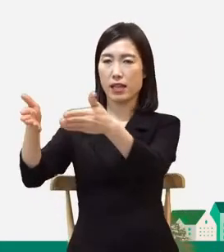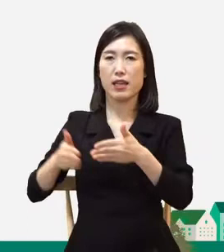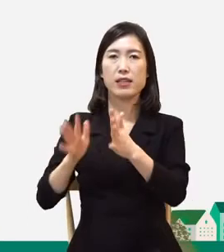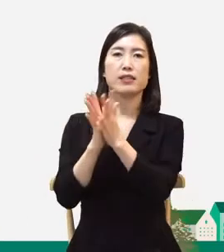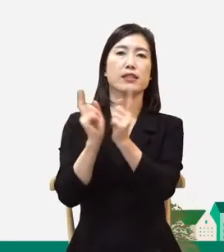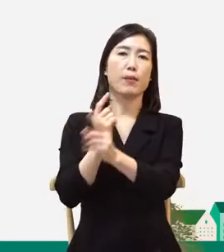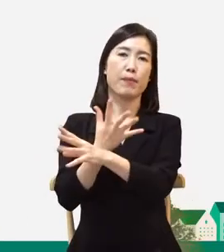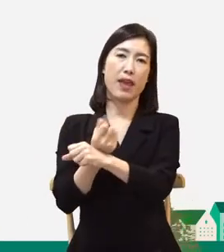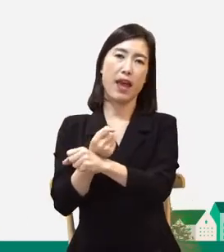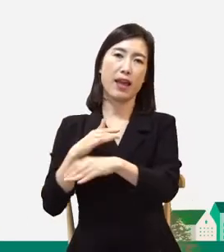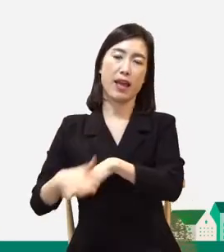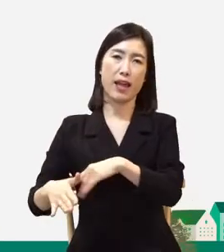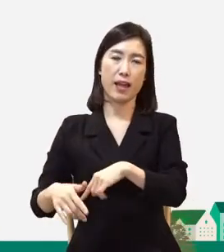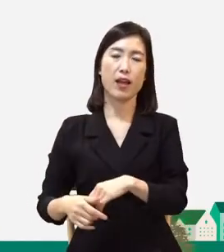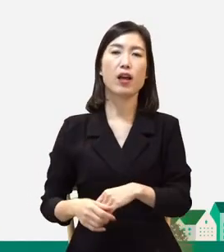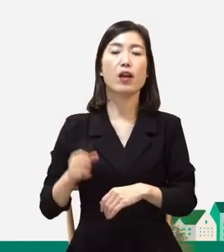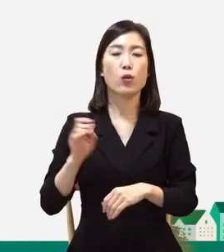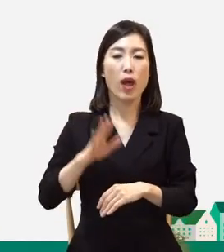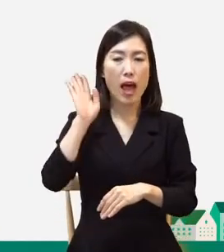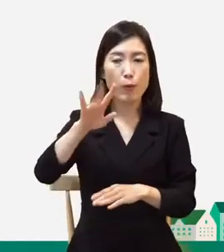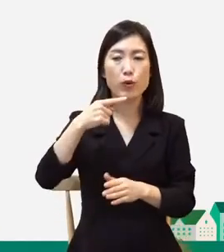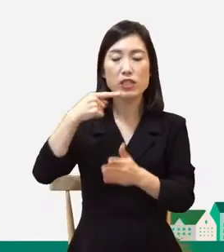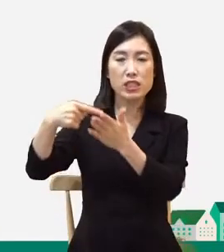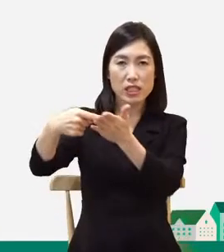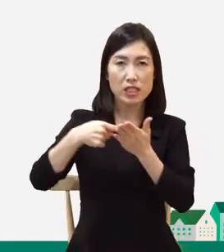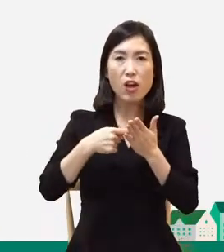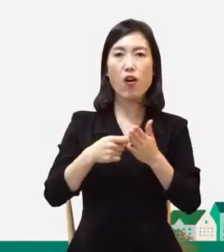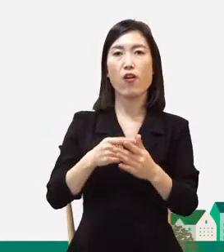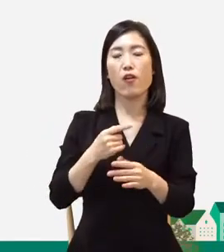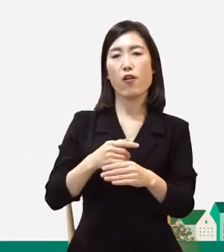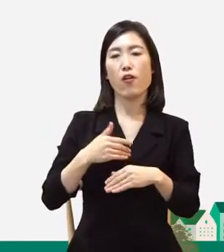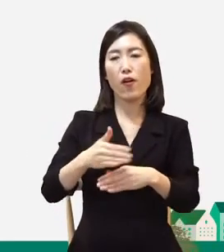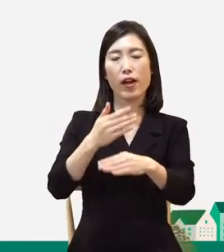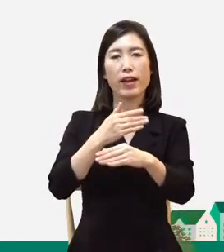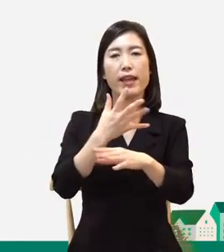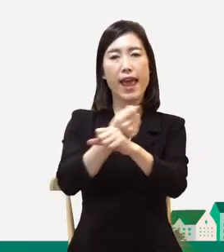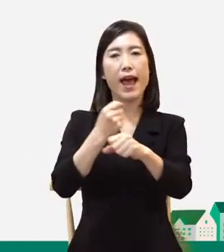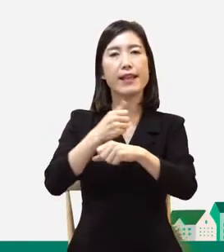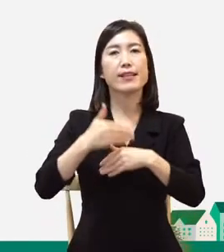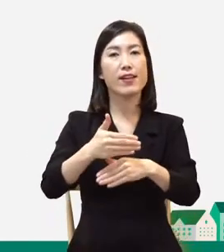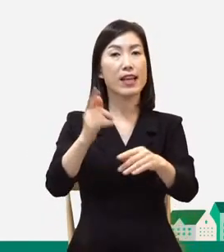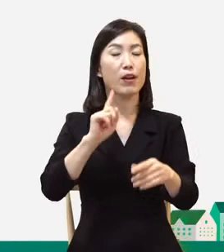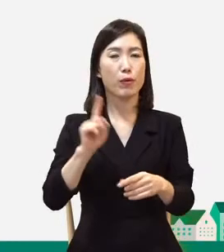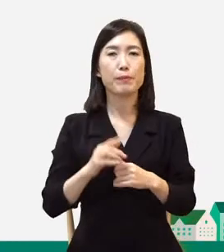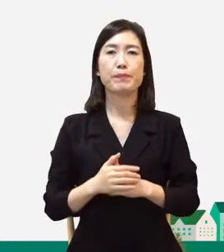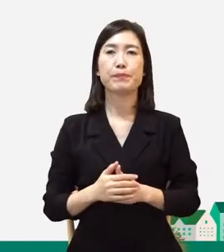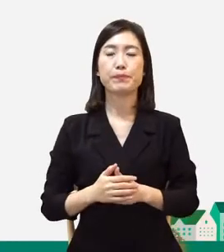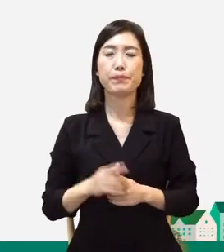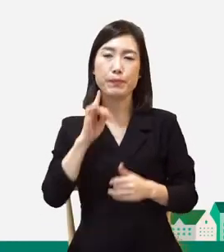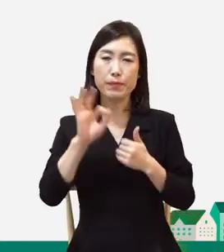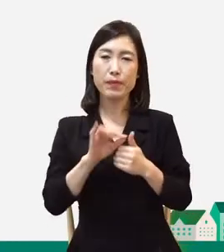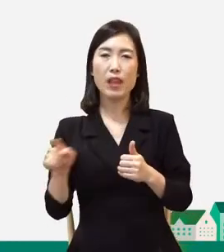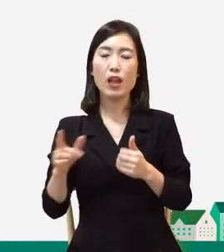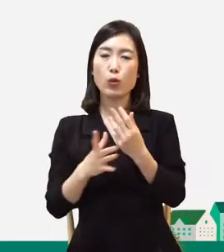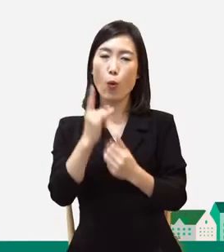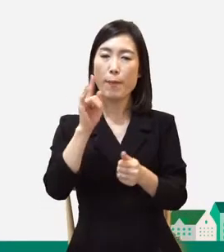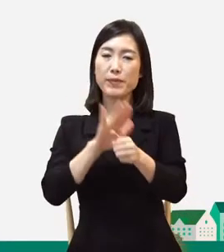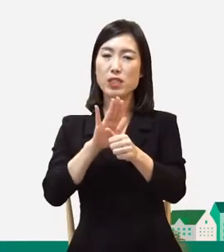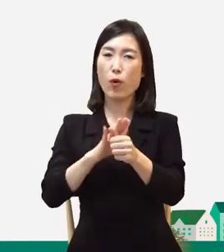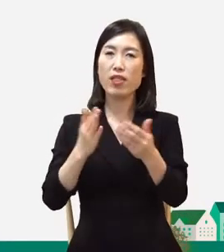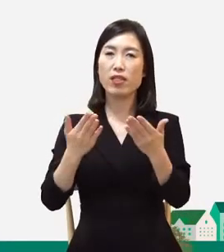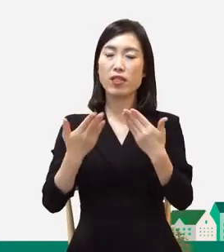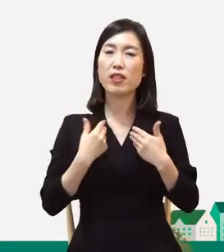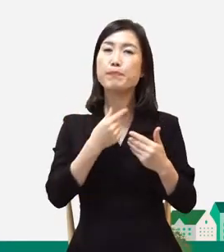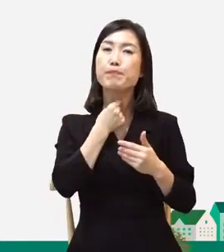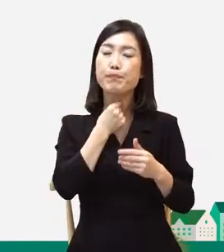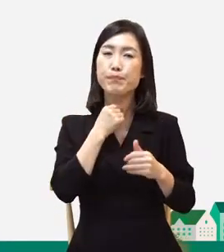통합돌봄 서비스 신청 및 제공 절차인데요. 지원주택에 입주해서 통합돌봄 서비스를 받고자 하시는 분들에게서